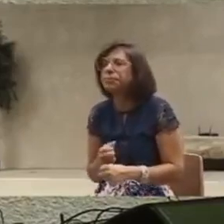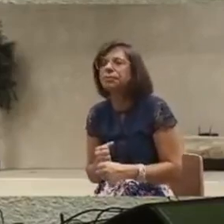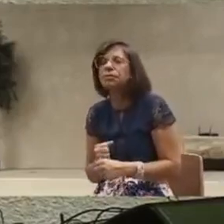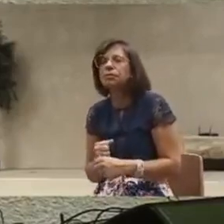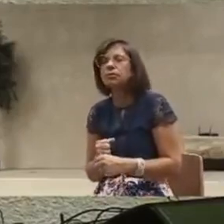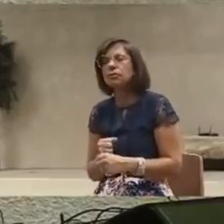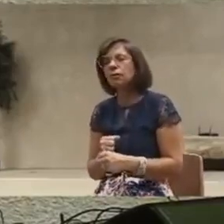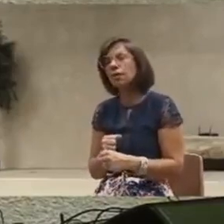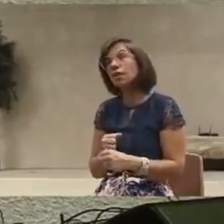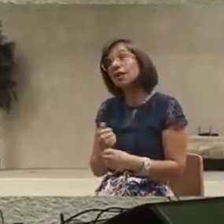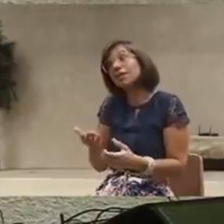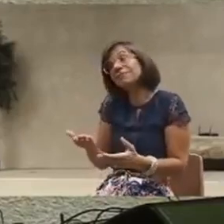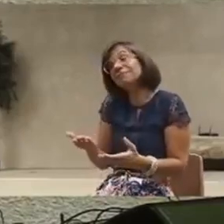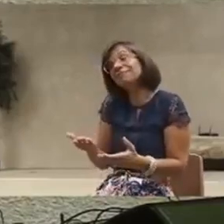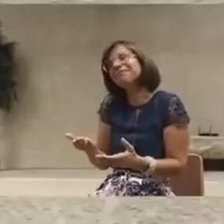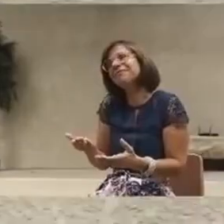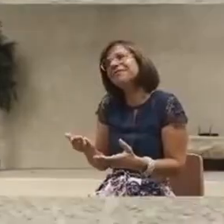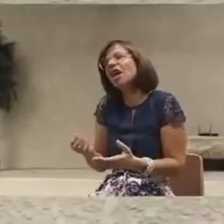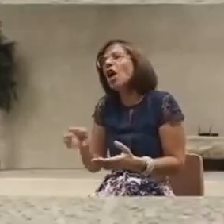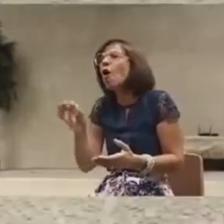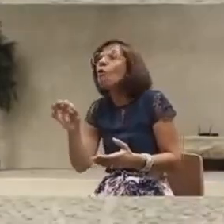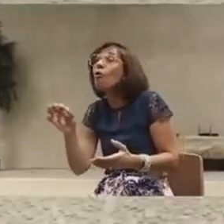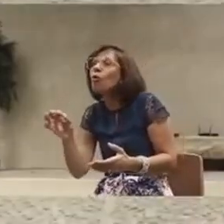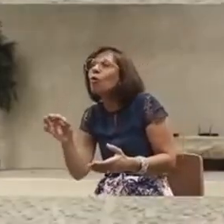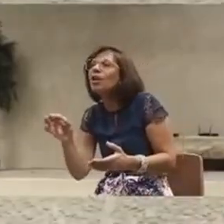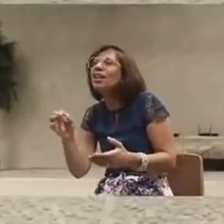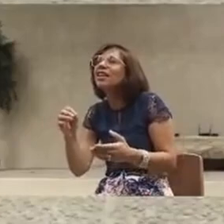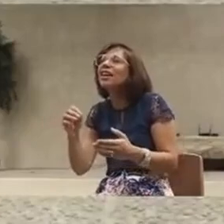vous perfectionnera, nous dit Pierre, 1 Pierre 5,10.